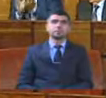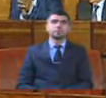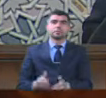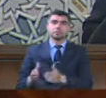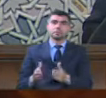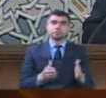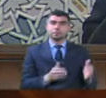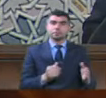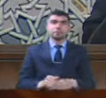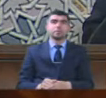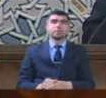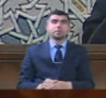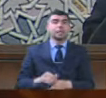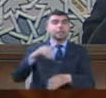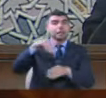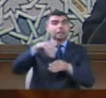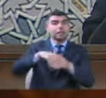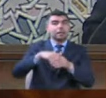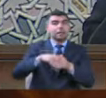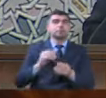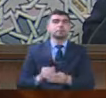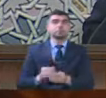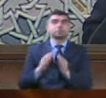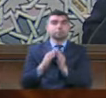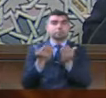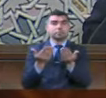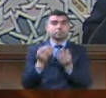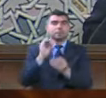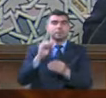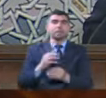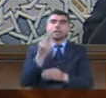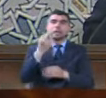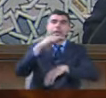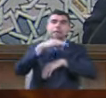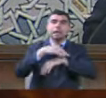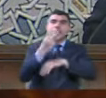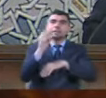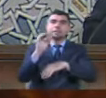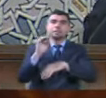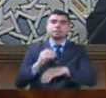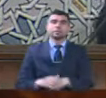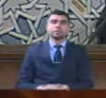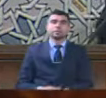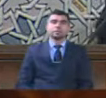الكلمة لفريق التقدم الديمقراطي في حدود 3 دقائق 30 ثانية، تفضل سيد نائب.